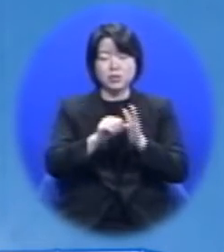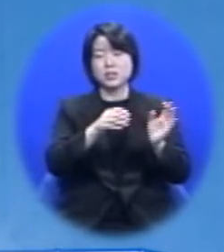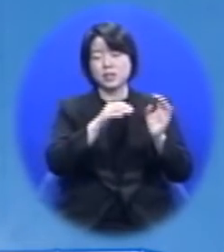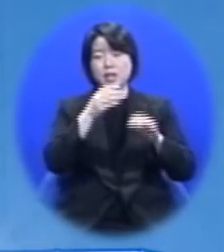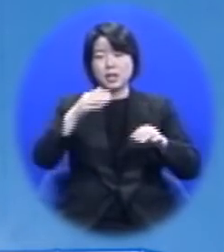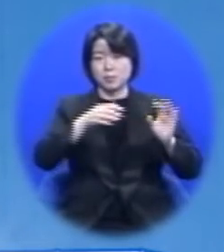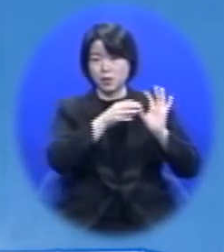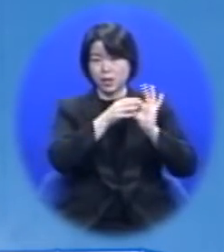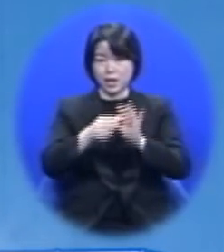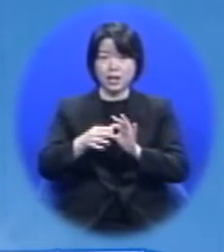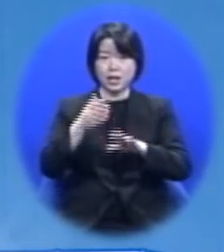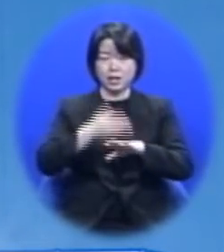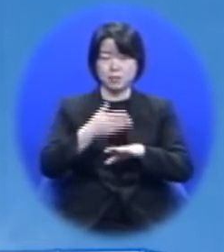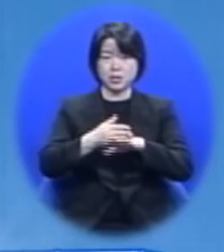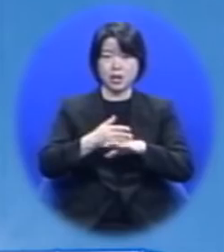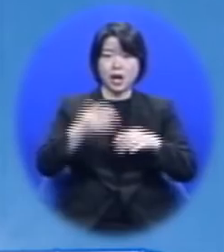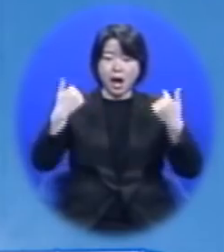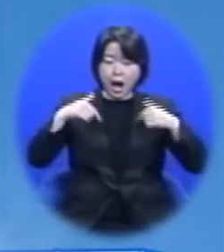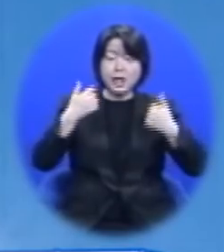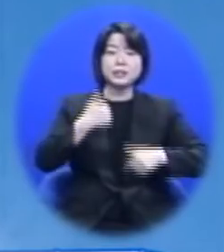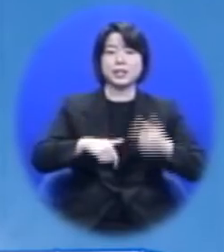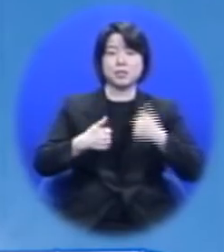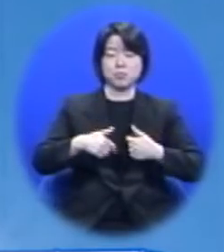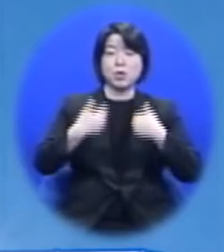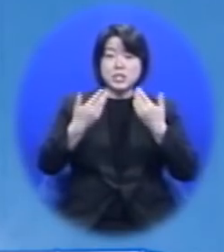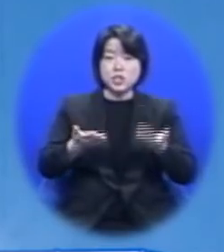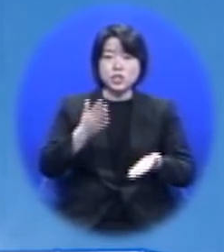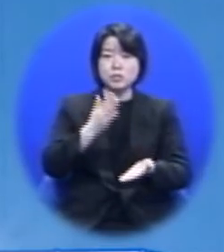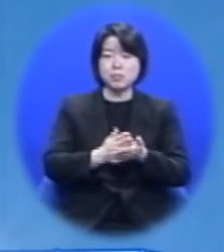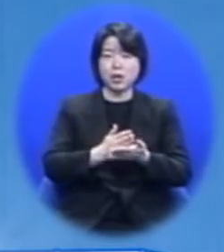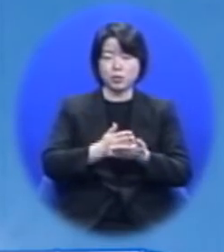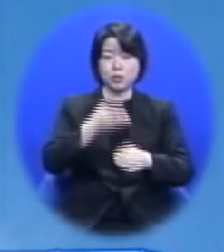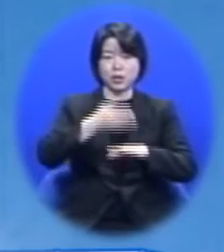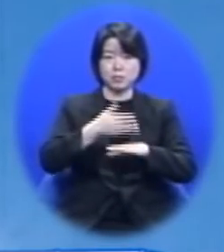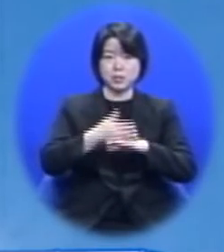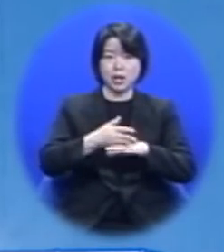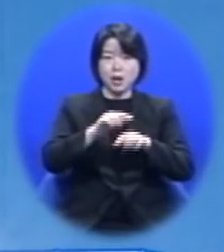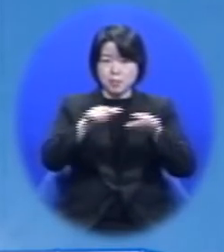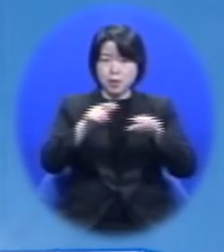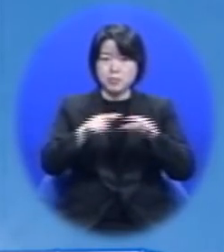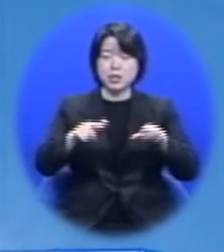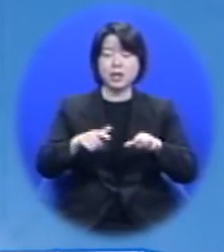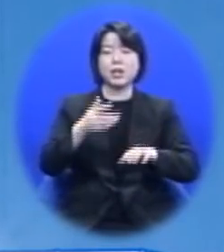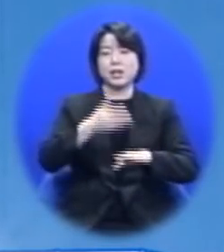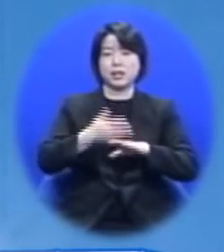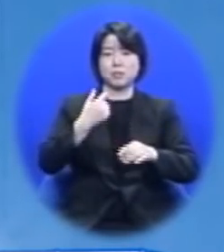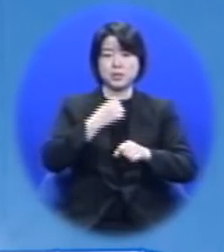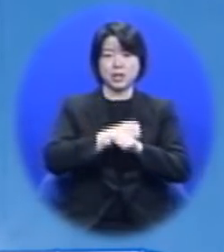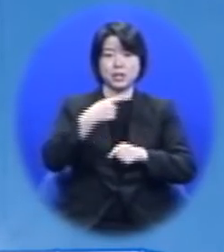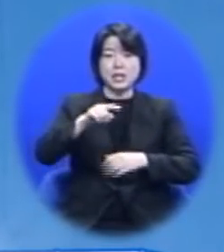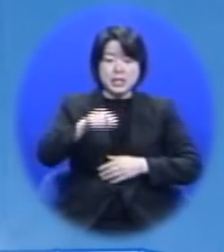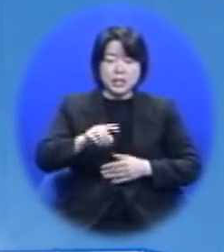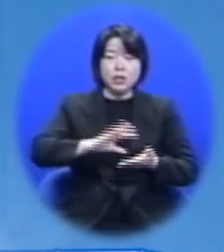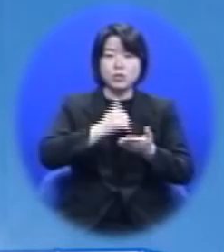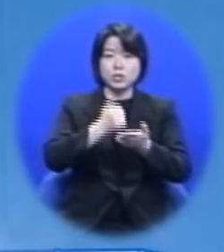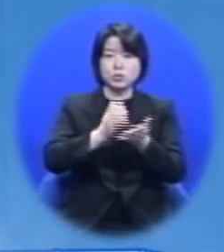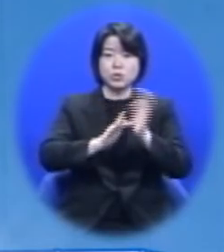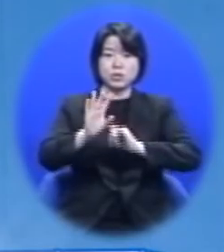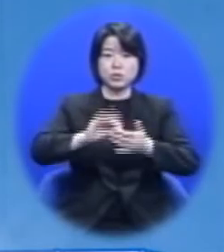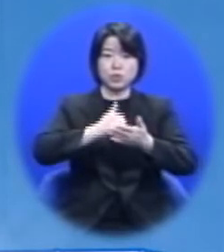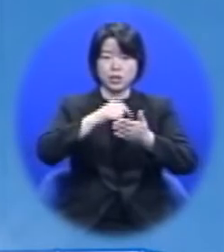항상 기뻐하라. 쉬지 말고 기도하라. 범사에 감사하라. 이것이 그리스도 예수 안에서 너희를 향하신 하나님의